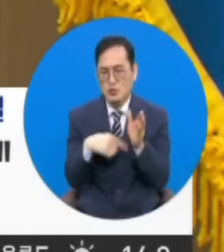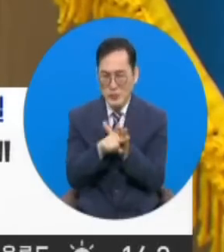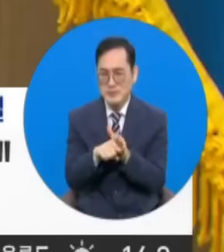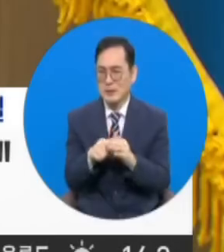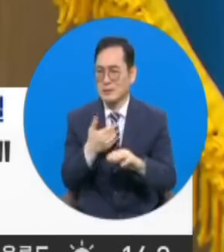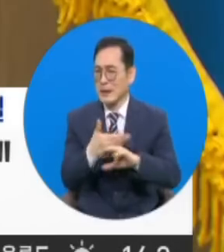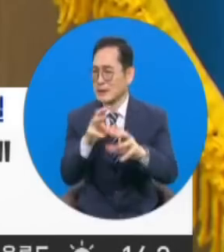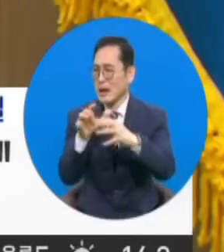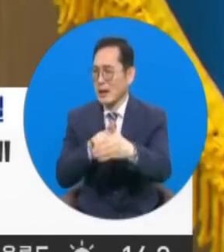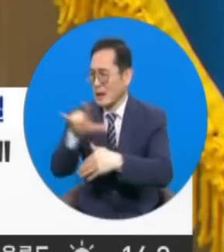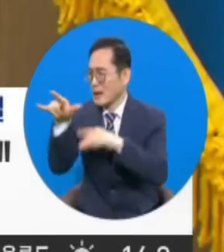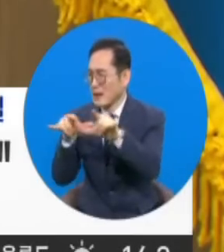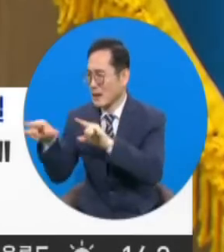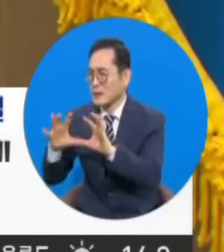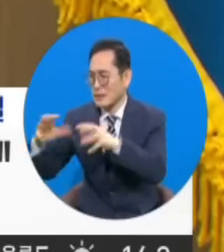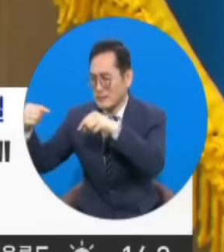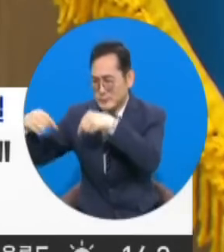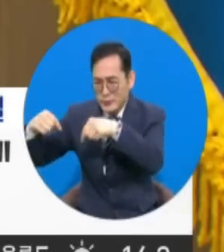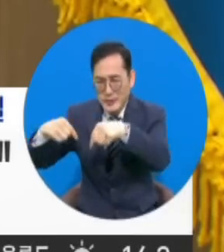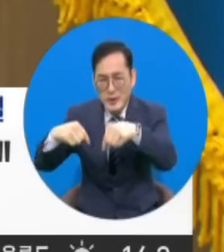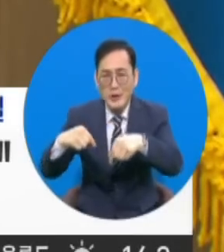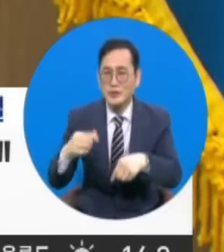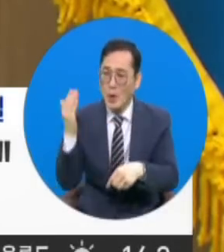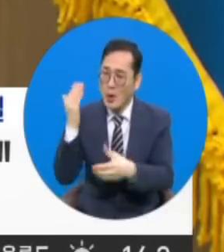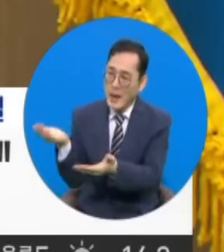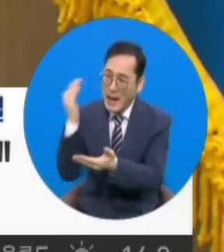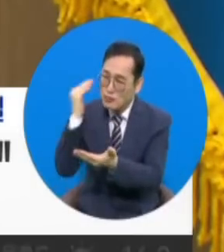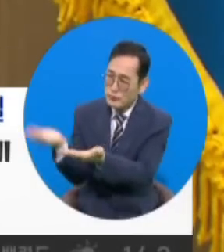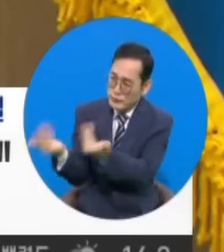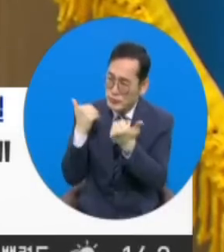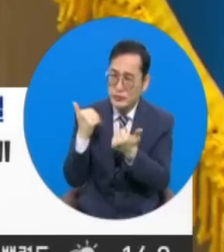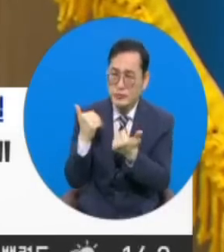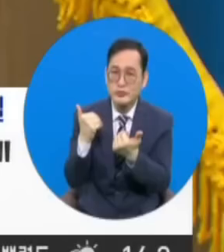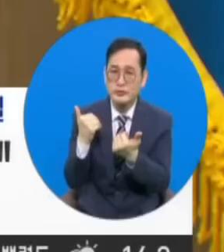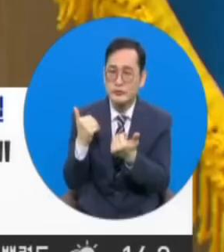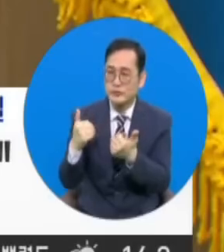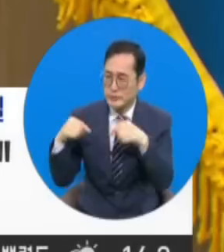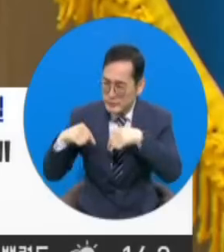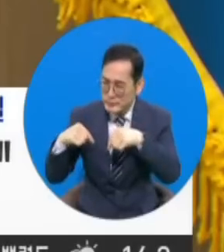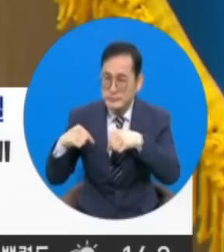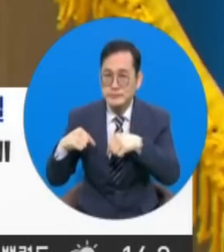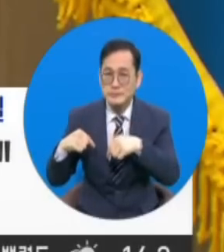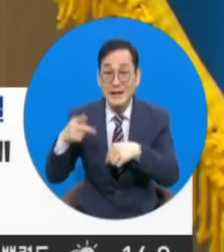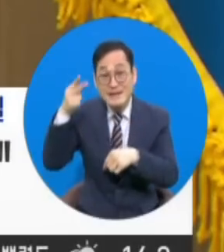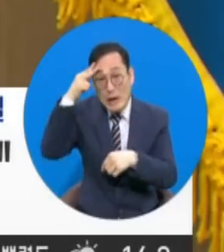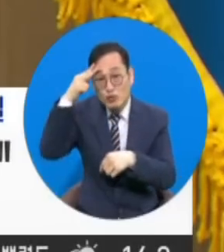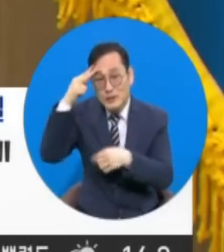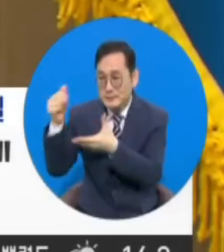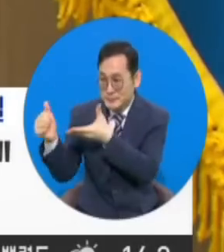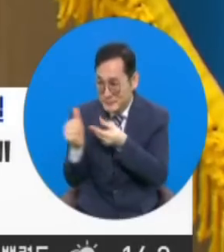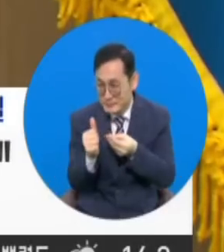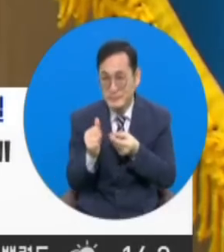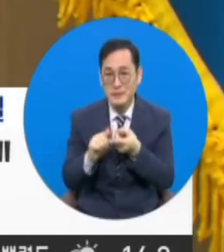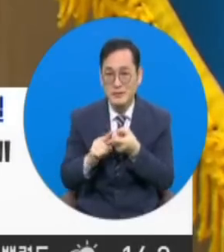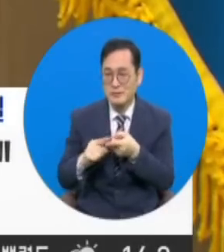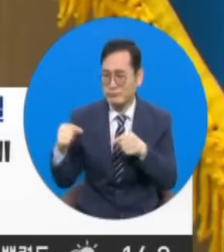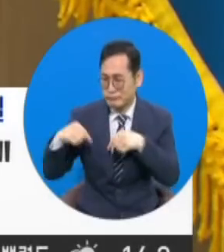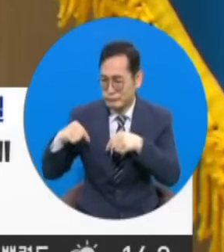지난해 11월 사우디 빈 쌀만 왕세자 방안계기에 약 40조원에 달하는 26건의